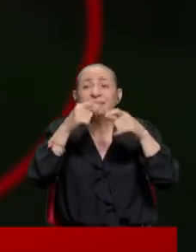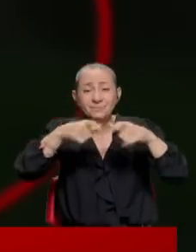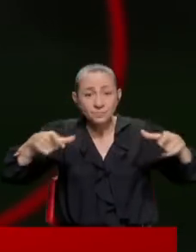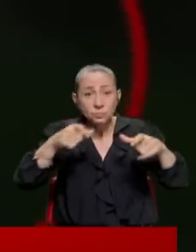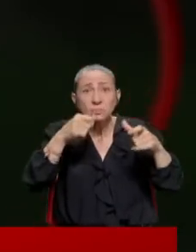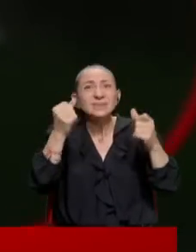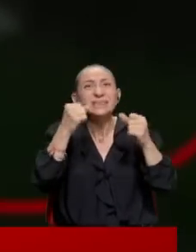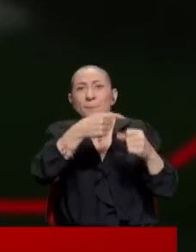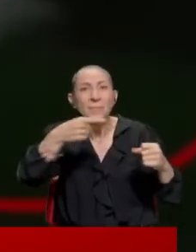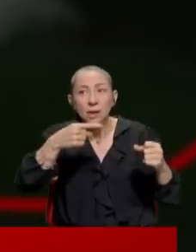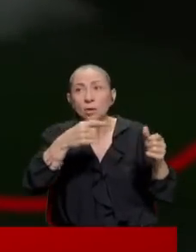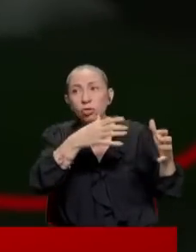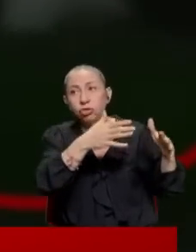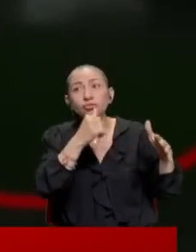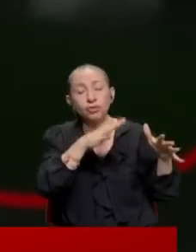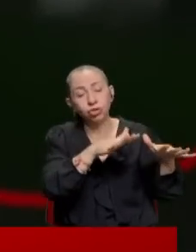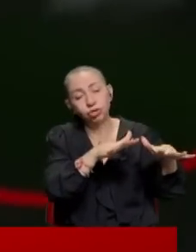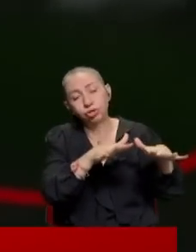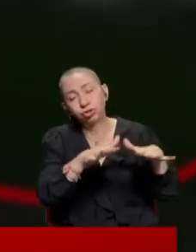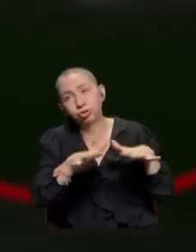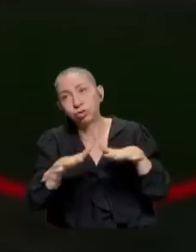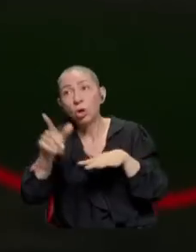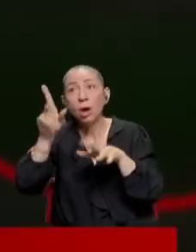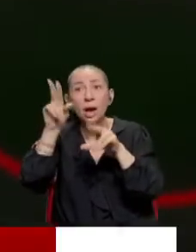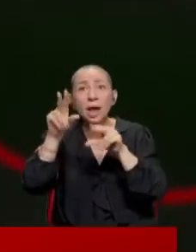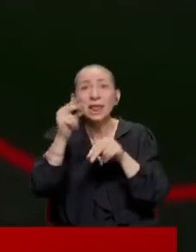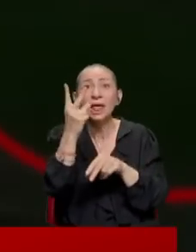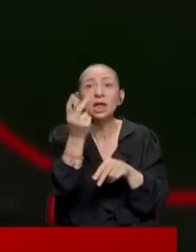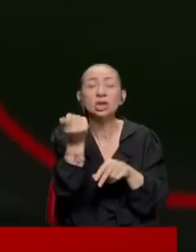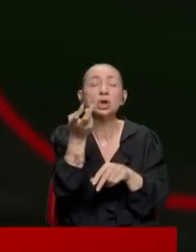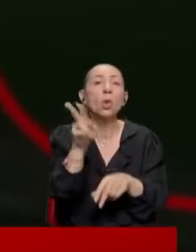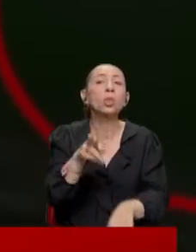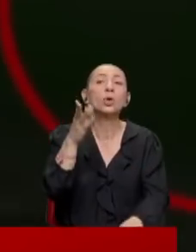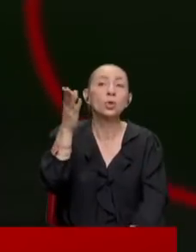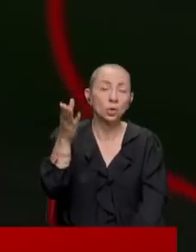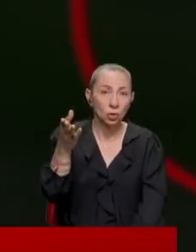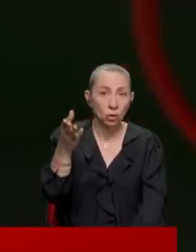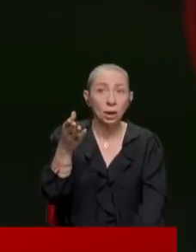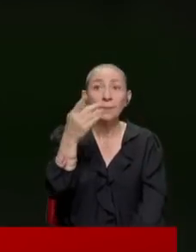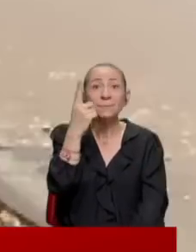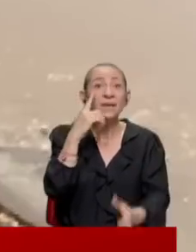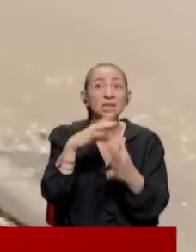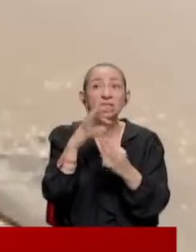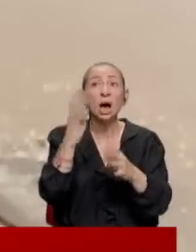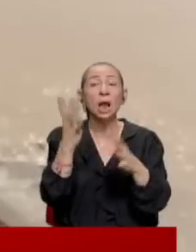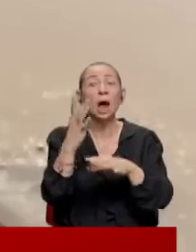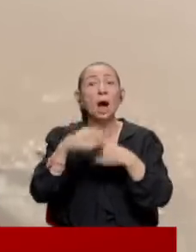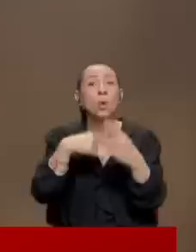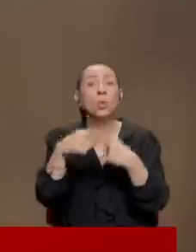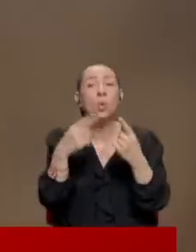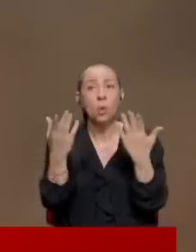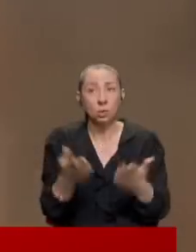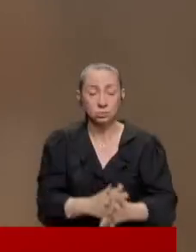suda sürüklendi. O konteynerde kalan Sarıkaya ailesinden iki kişi hayatını kaybetti. Bir kişi ise hala